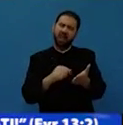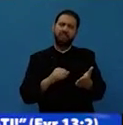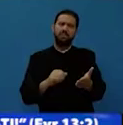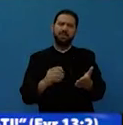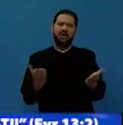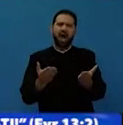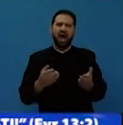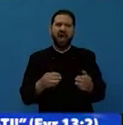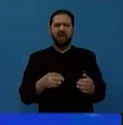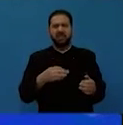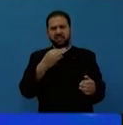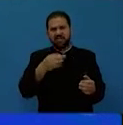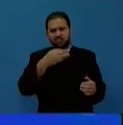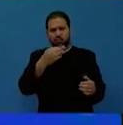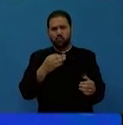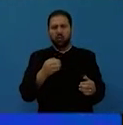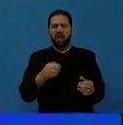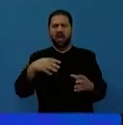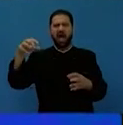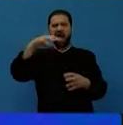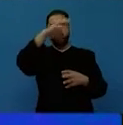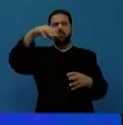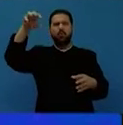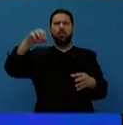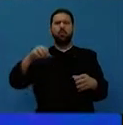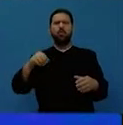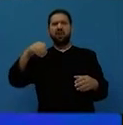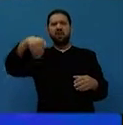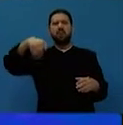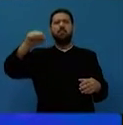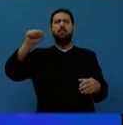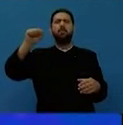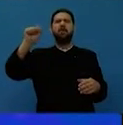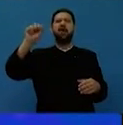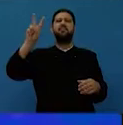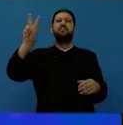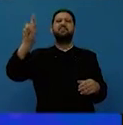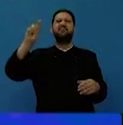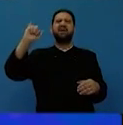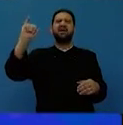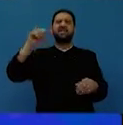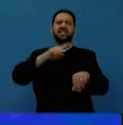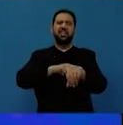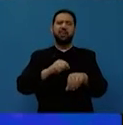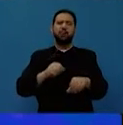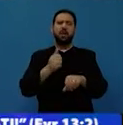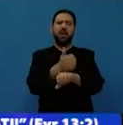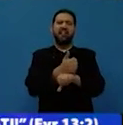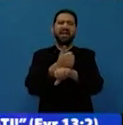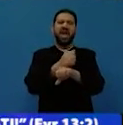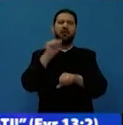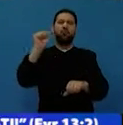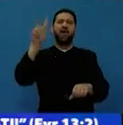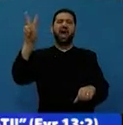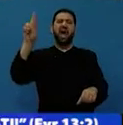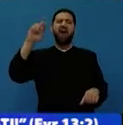desfășurat la stejarul Mamvrii în timpul patriarhului Avraam, când acesta, fără